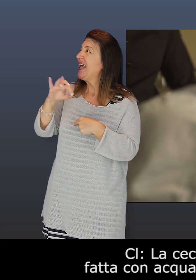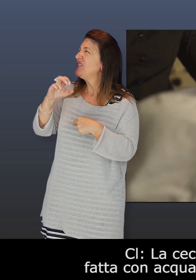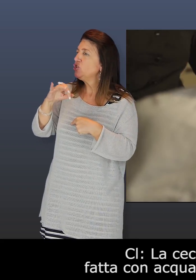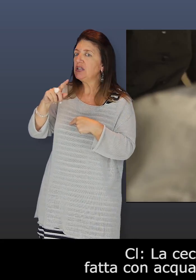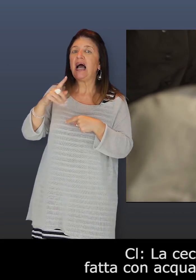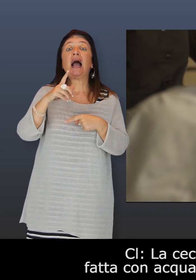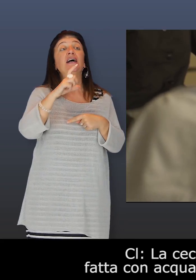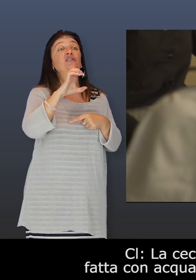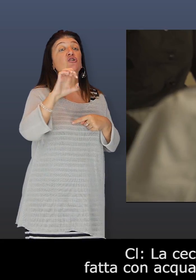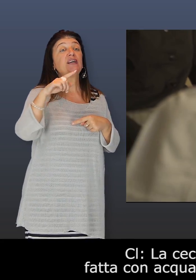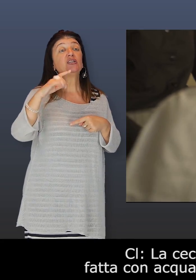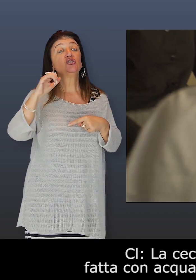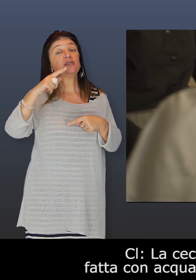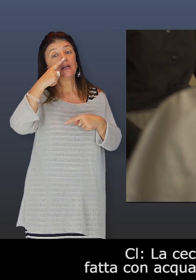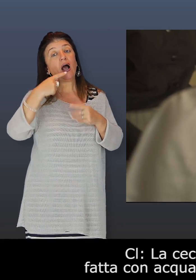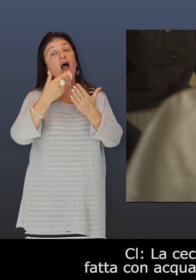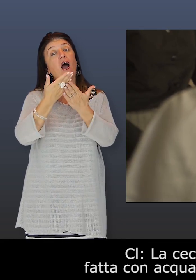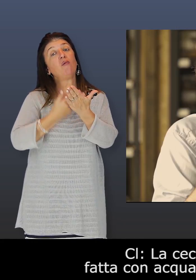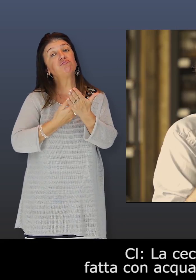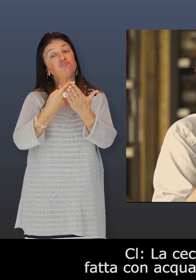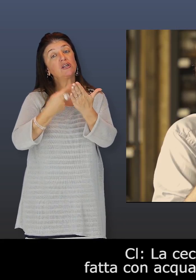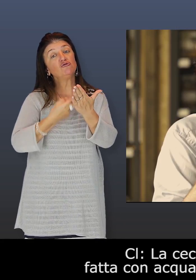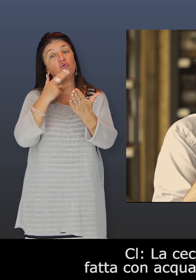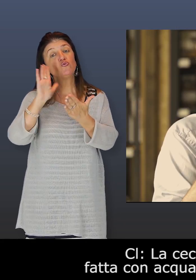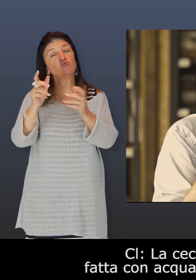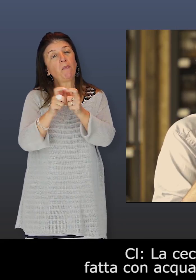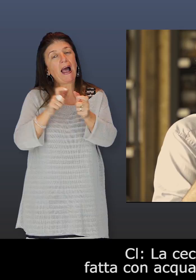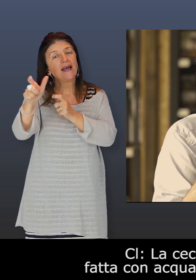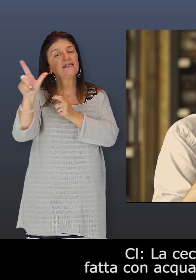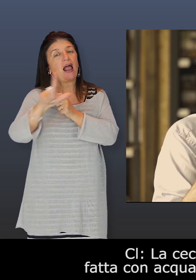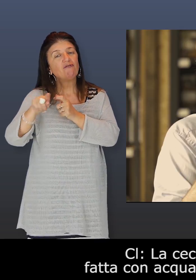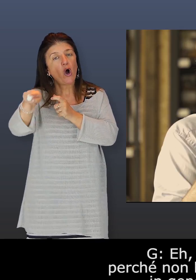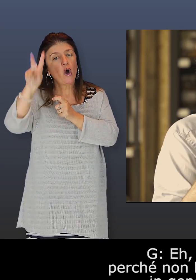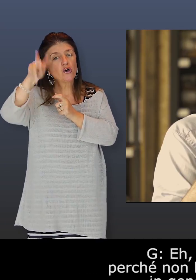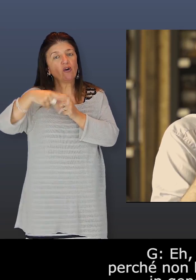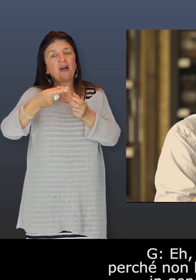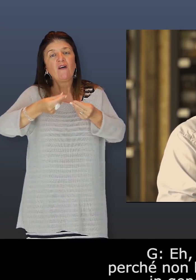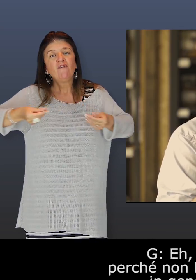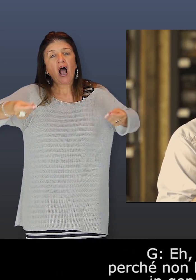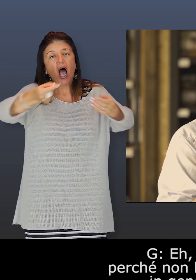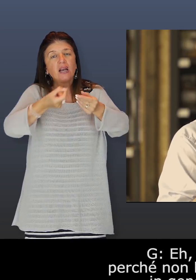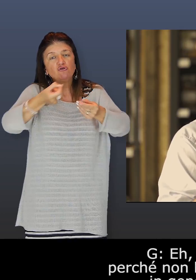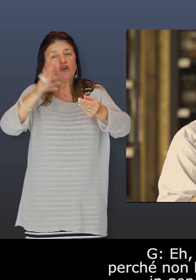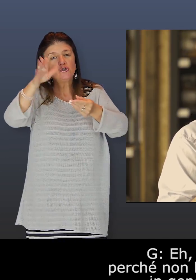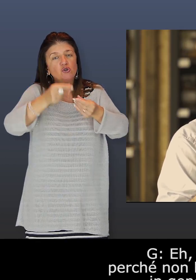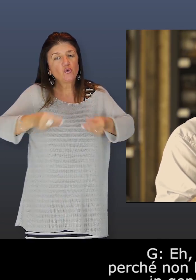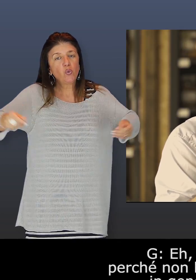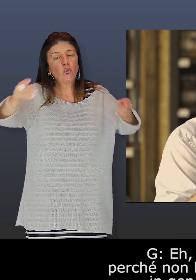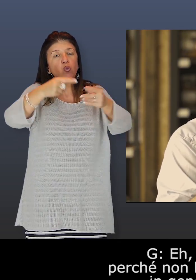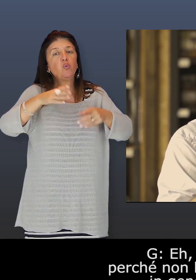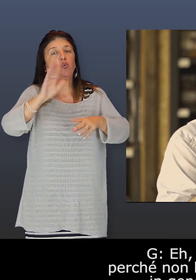torta tipica livornese, fatta con acqua e farina di ceci. Molto leggera, gustosa. Sì, no, ho seguito un po' di ispirazione